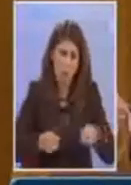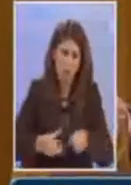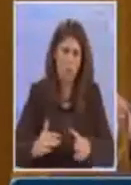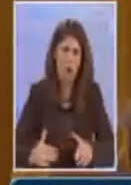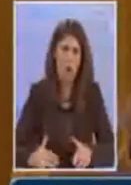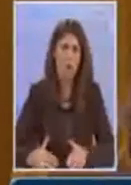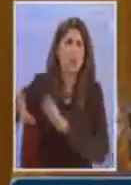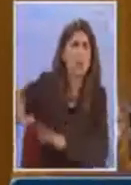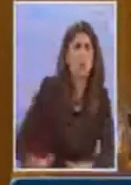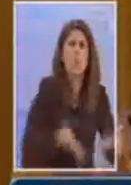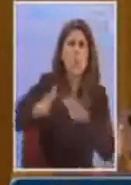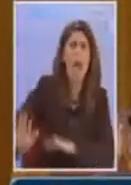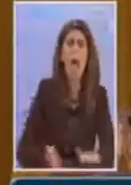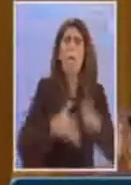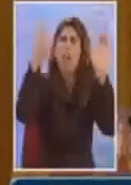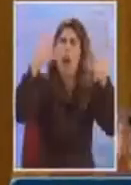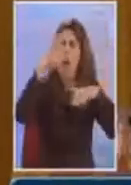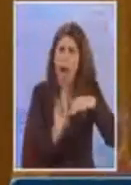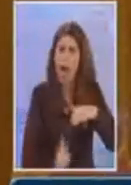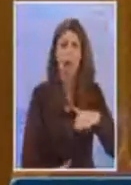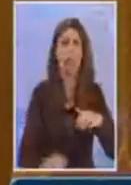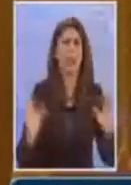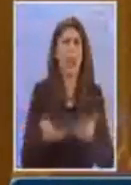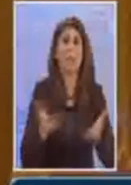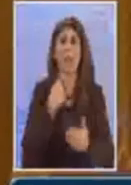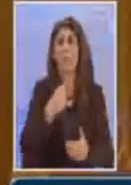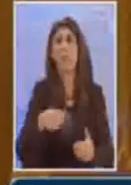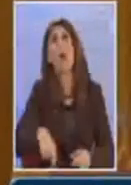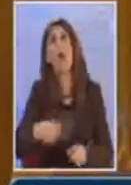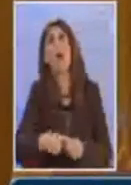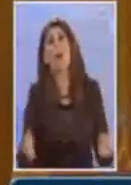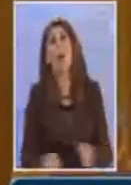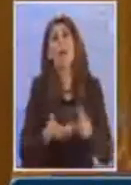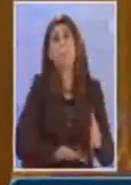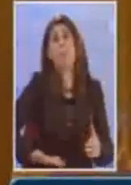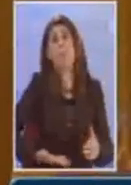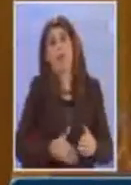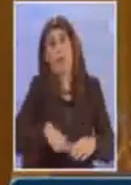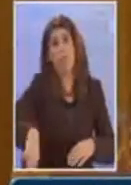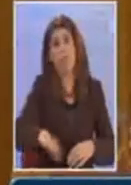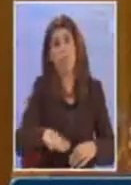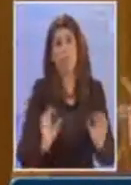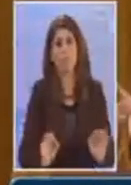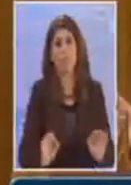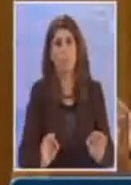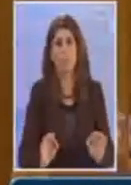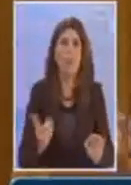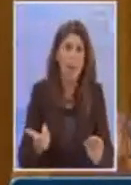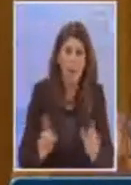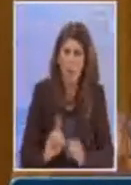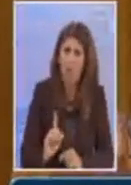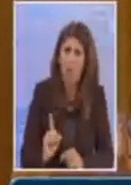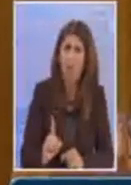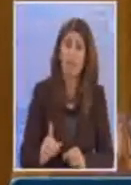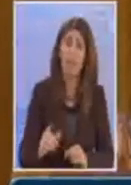Στην Ελλάδα να πούμε ότι πεινάσαμε. Επομένως, λαϊκή εντολή είναι, βεβαίως. Σεβόμαστε με